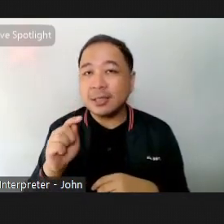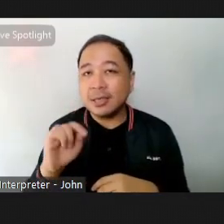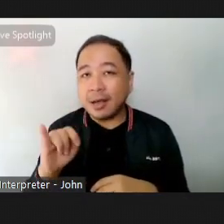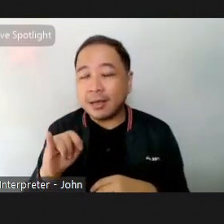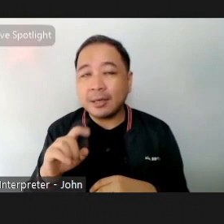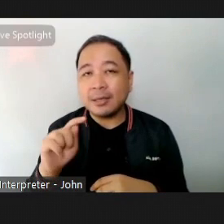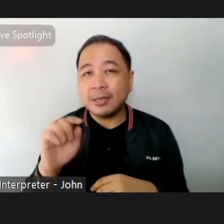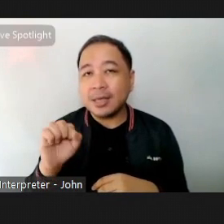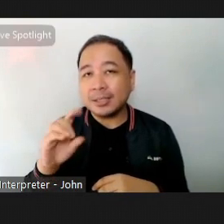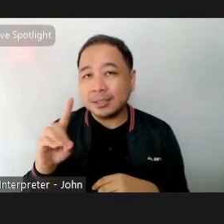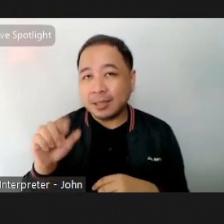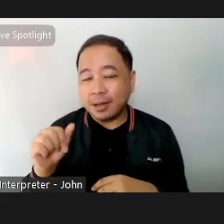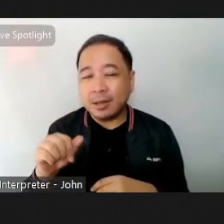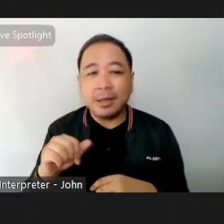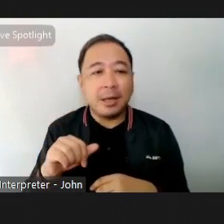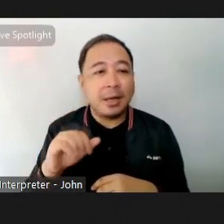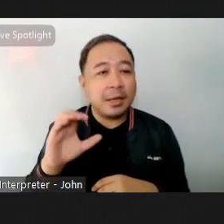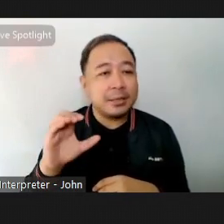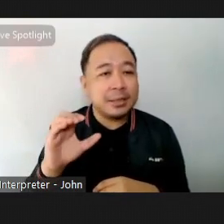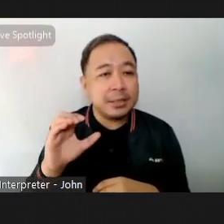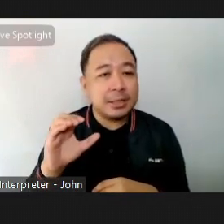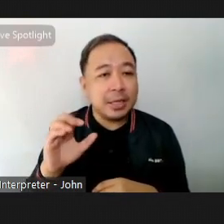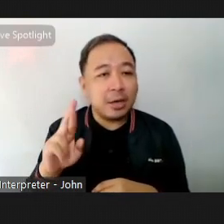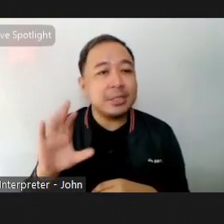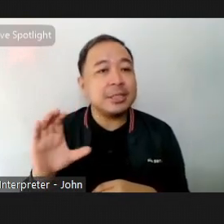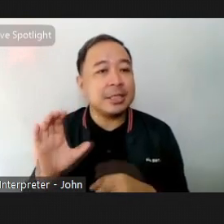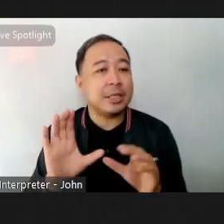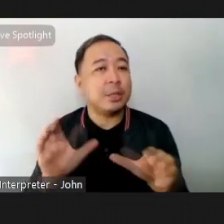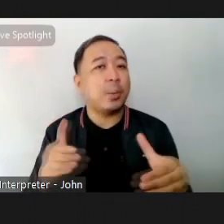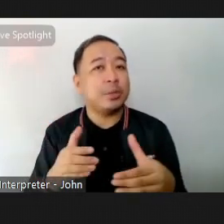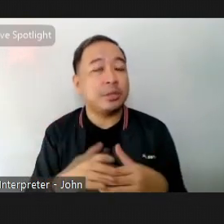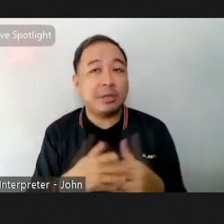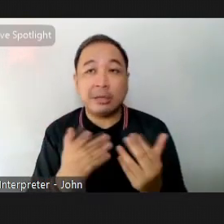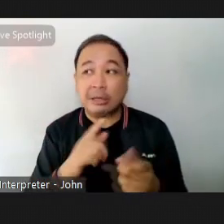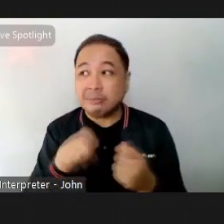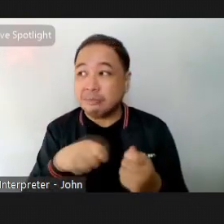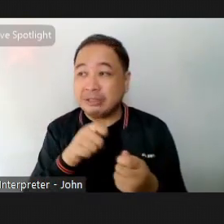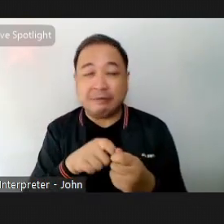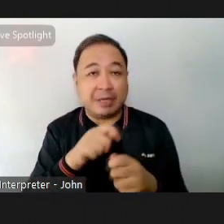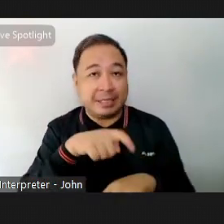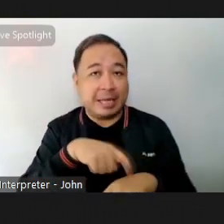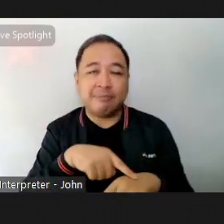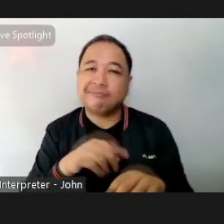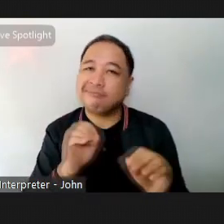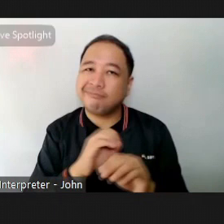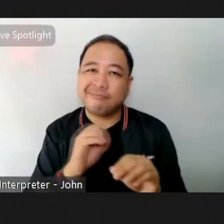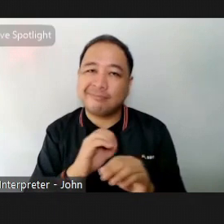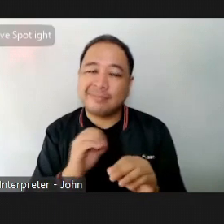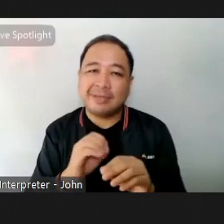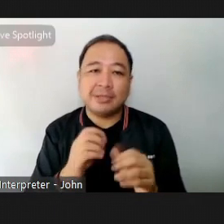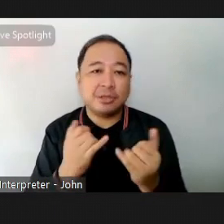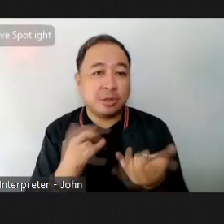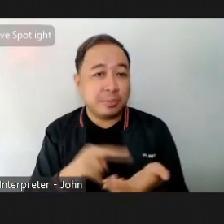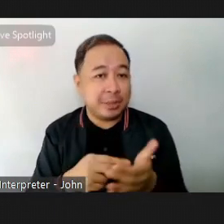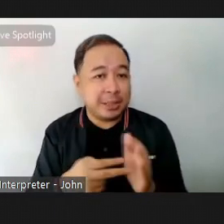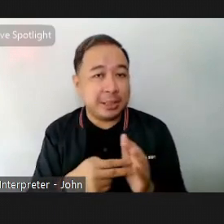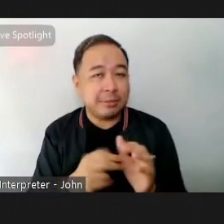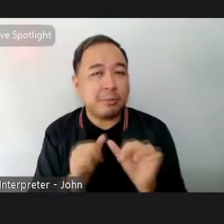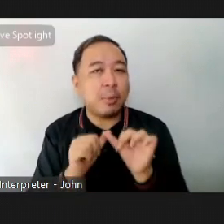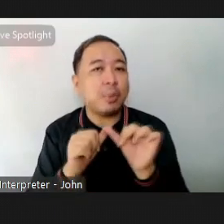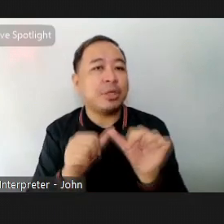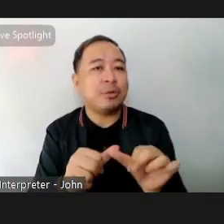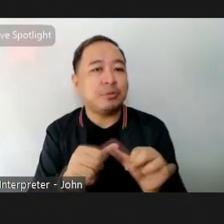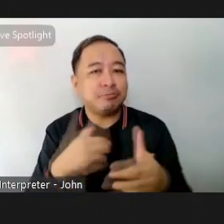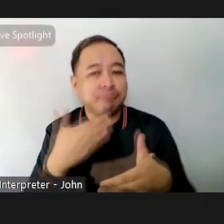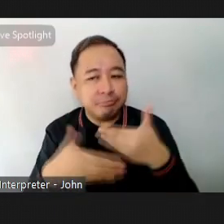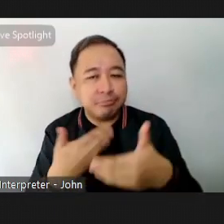CRC Coalition. Sa time frame niya, no, hindi siya naka-specific, walang mga quarter 1 of 2002, walang ganun. So yung sinasabi niya dito, continuous, kasi kung